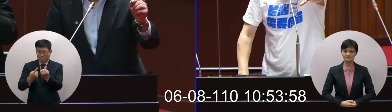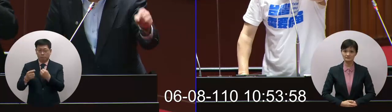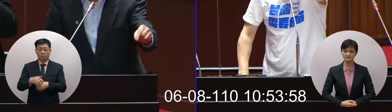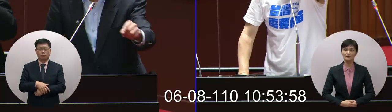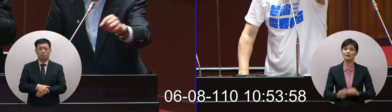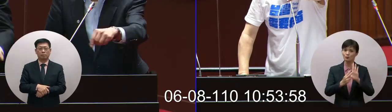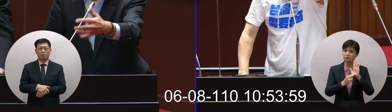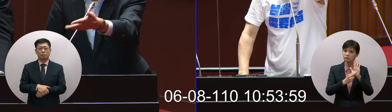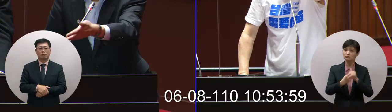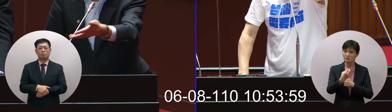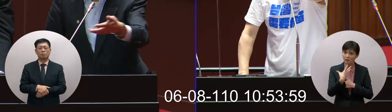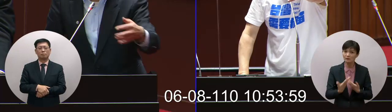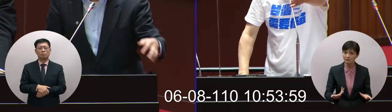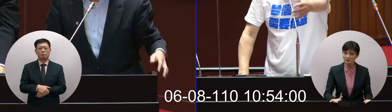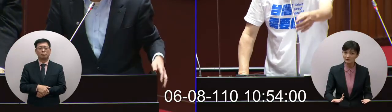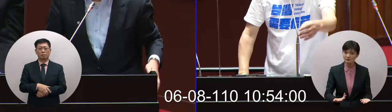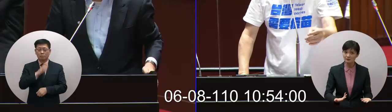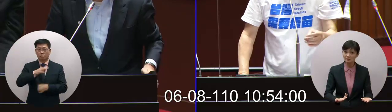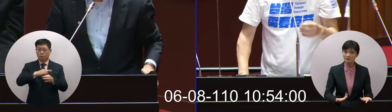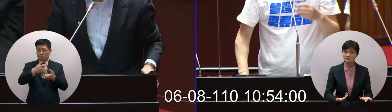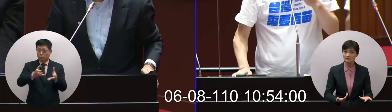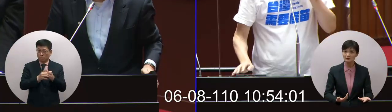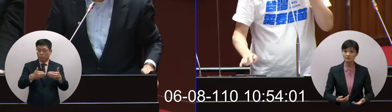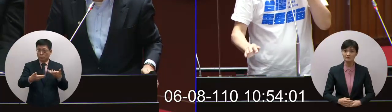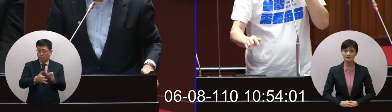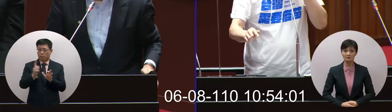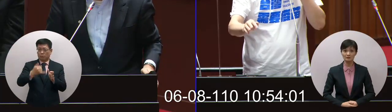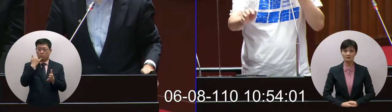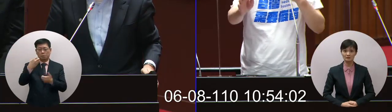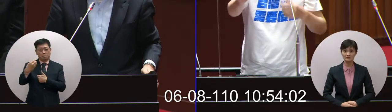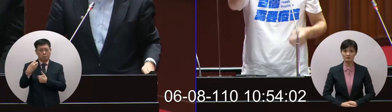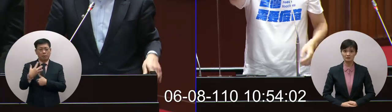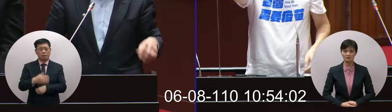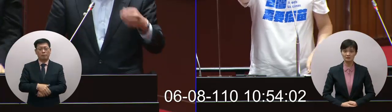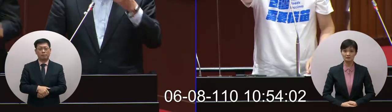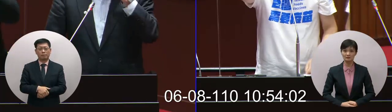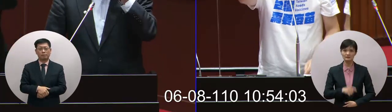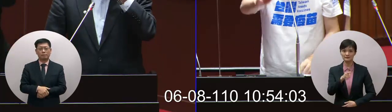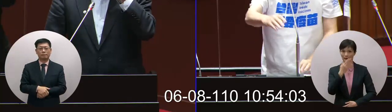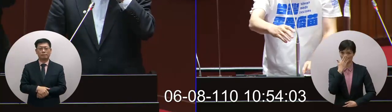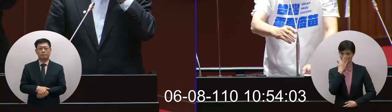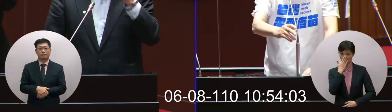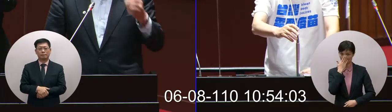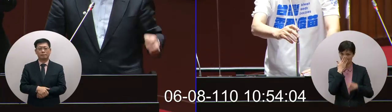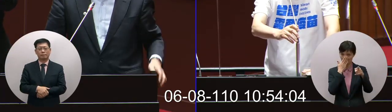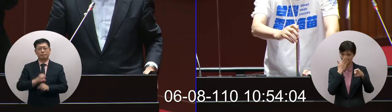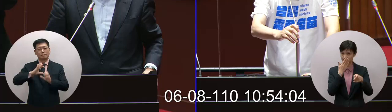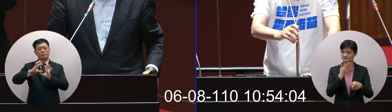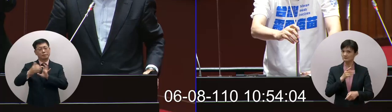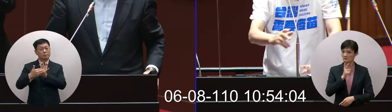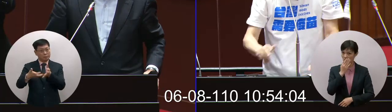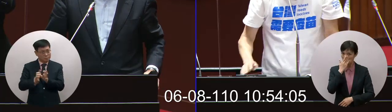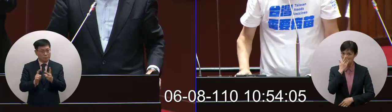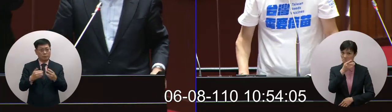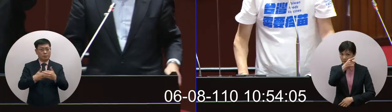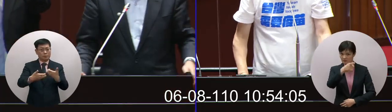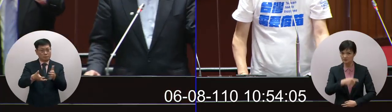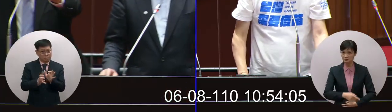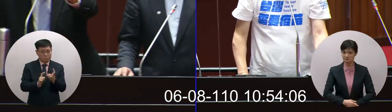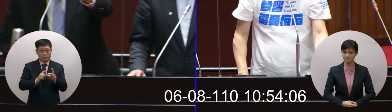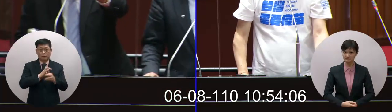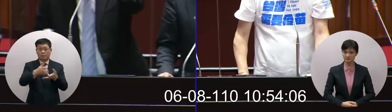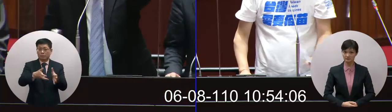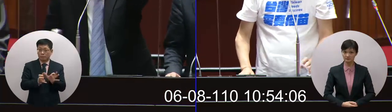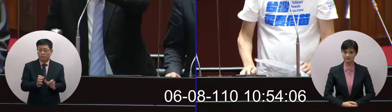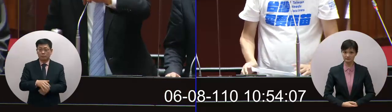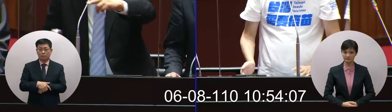举例嘛，举例那是谁嘛？ 当然是要经济部、交通部才能够报上来啊。 你们不敢讲， 国防部、交通部、经